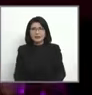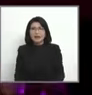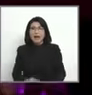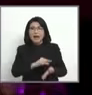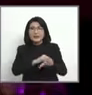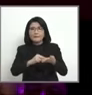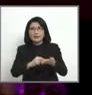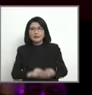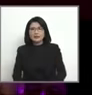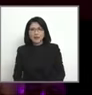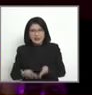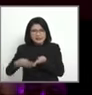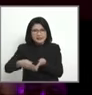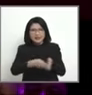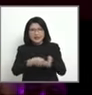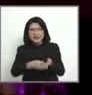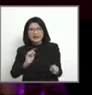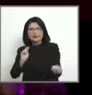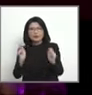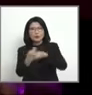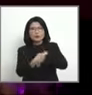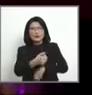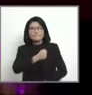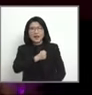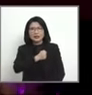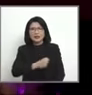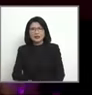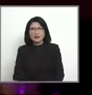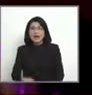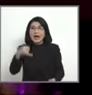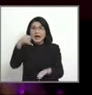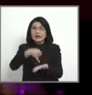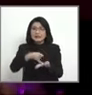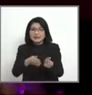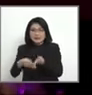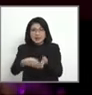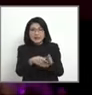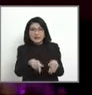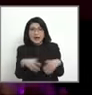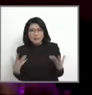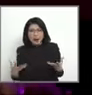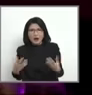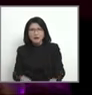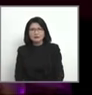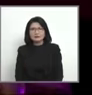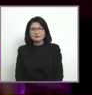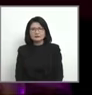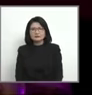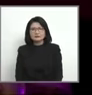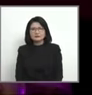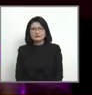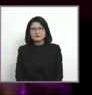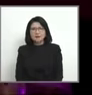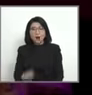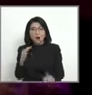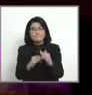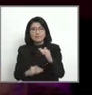titik ala ketara e Pak Prabowo ditempa oleh sejarah panjang sebagai